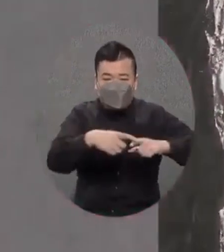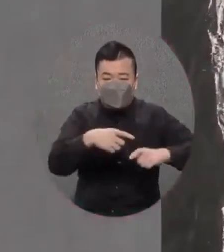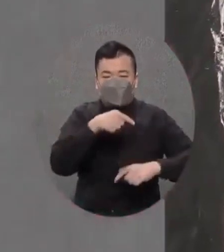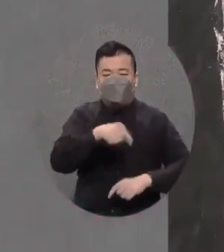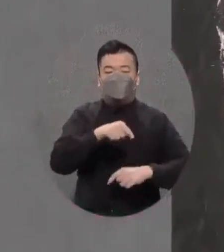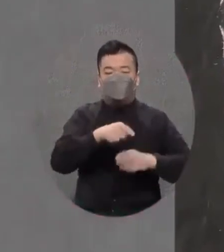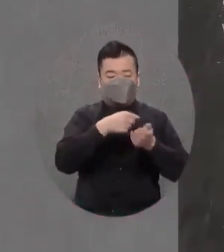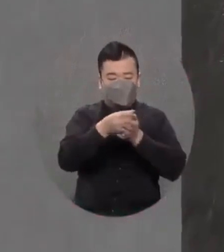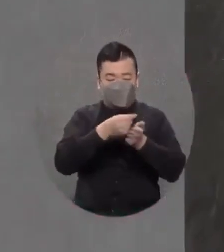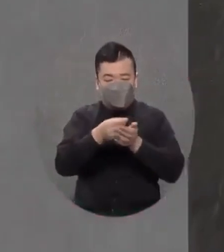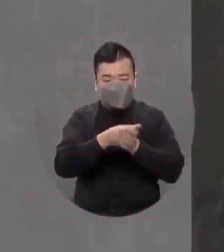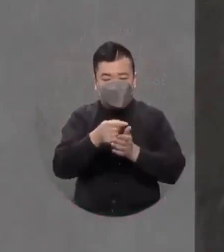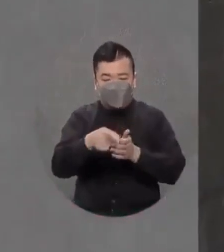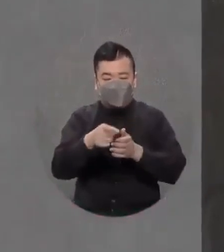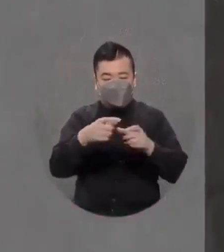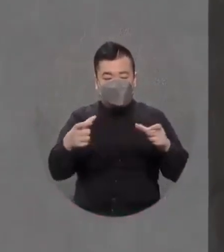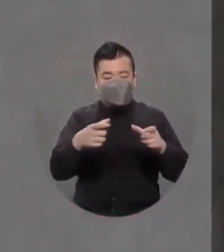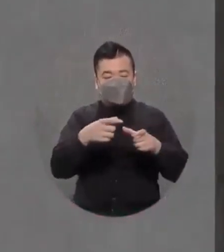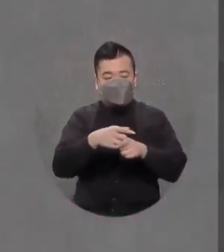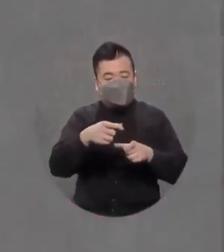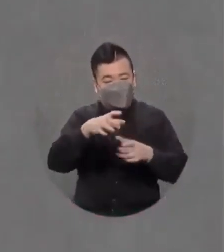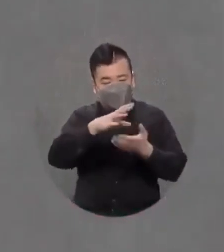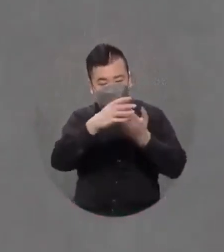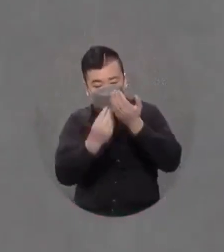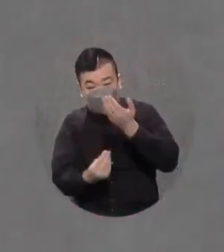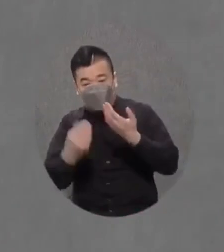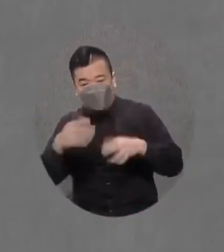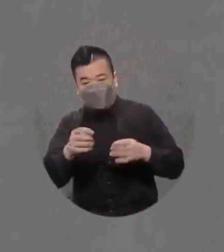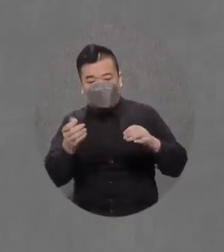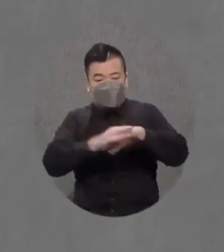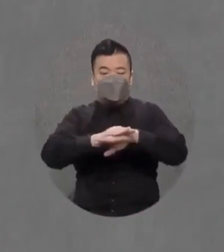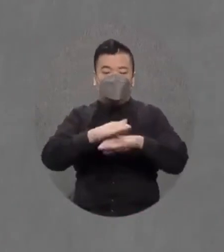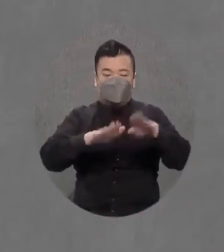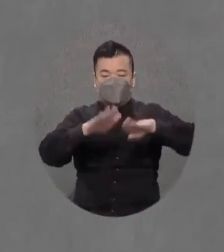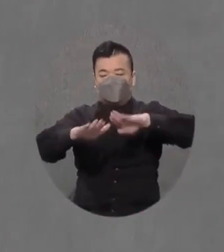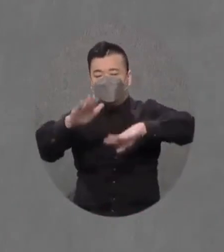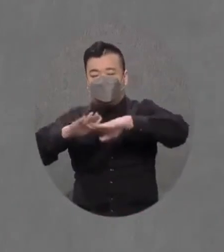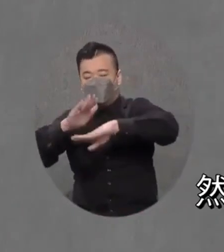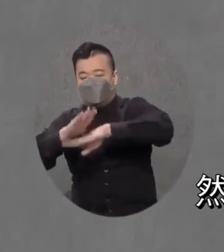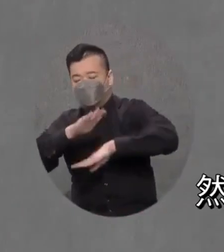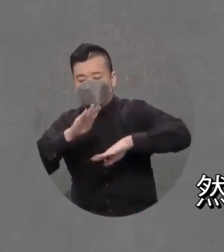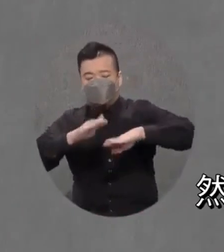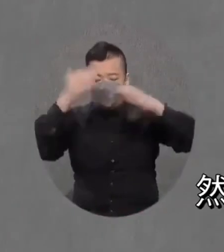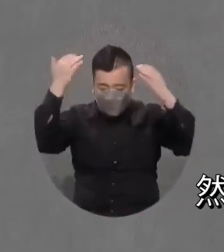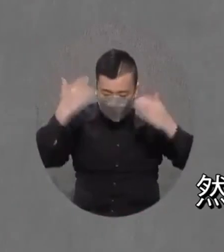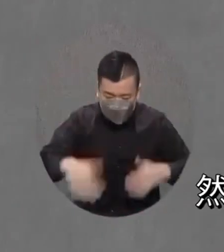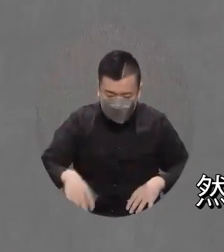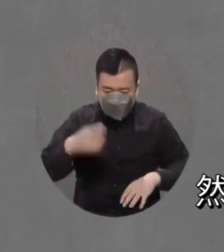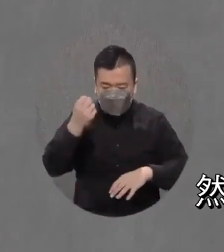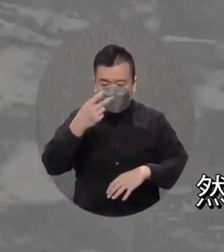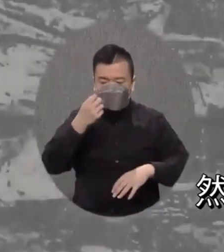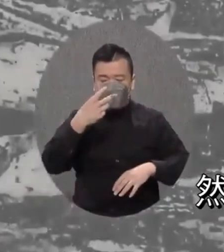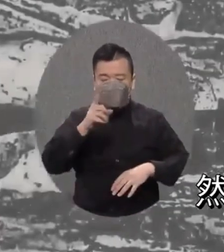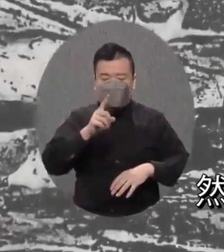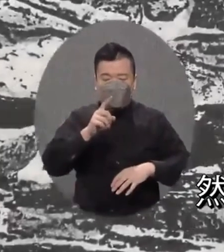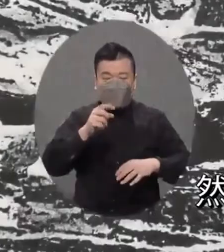將個圖像capture 落嚟，咁就做 collage 做拼貼，然之後再用呢、